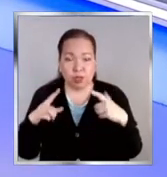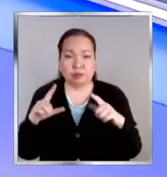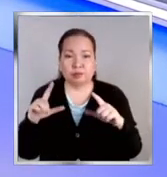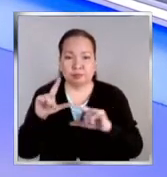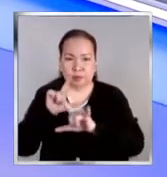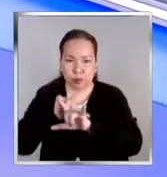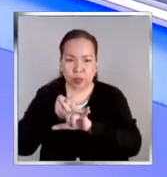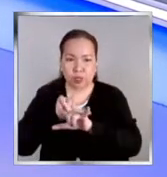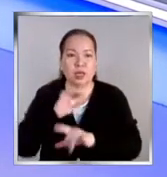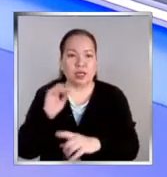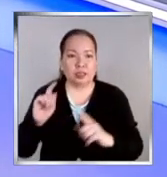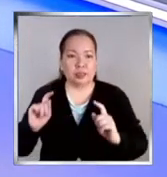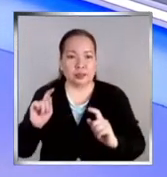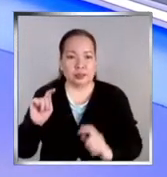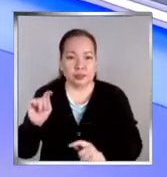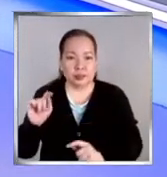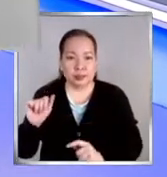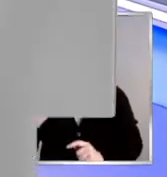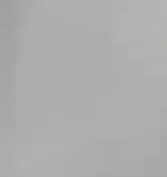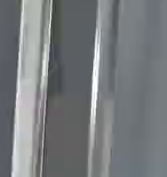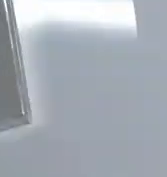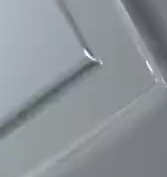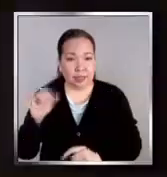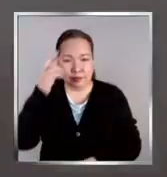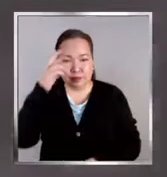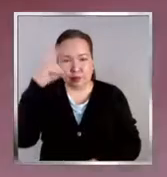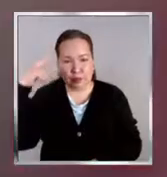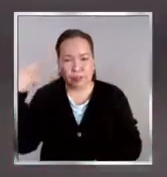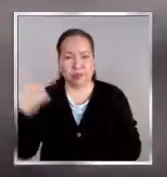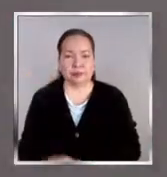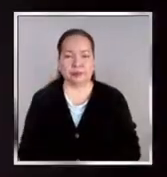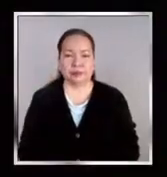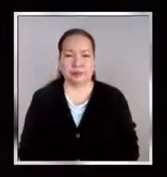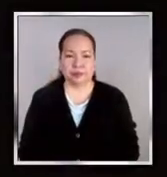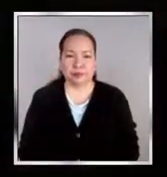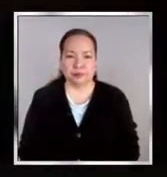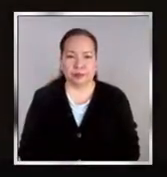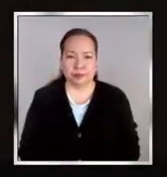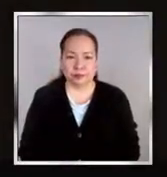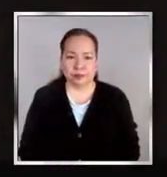tinutukan ni na Emil Sumangil at John Consulta.